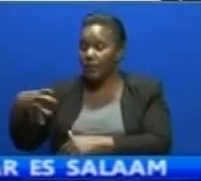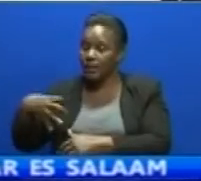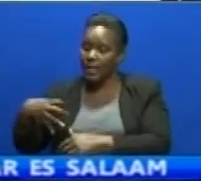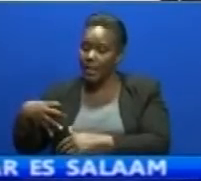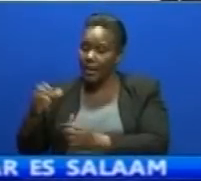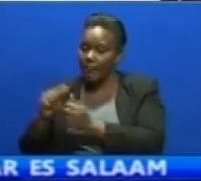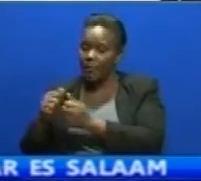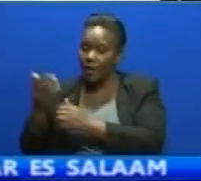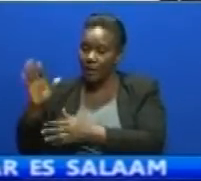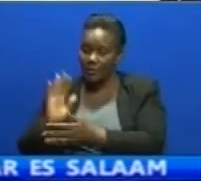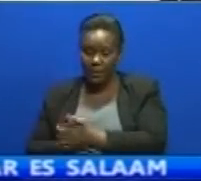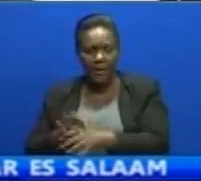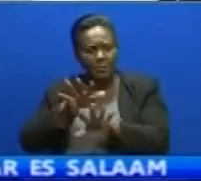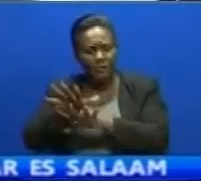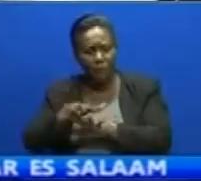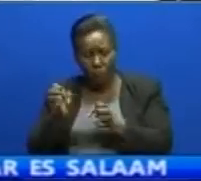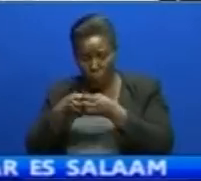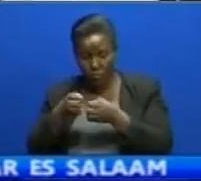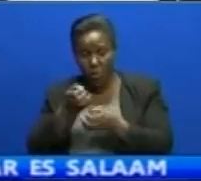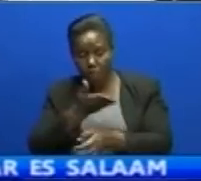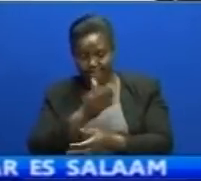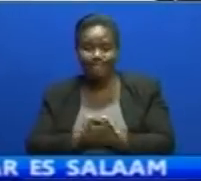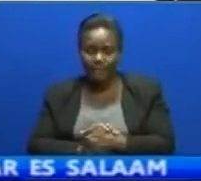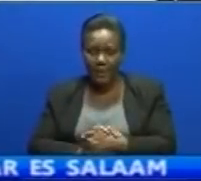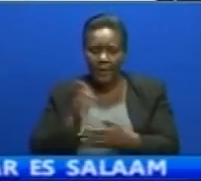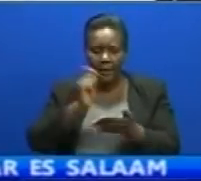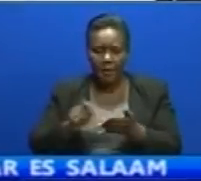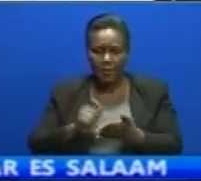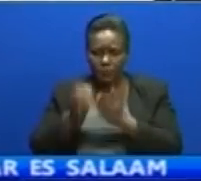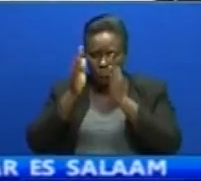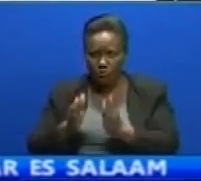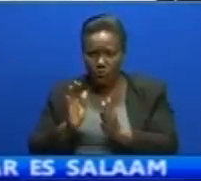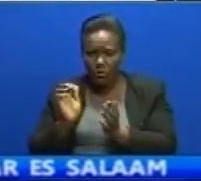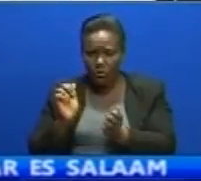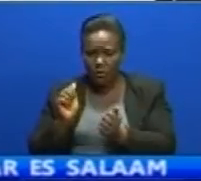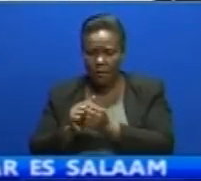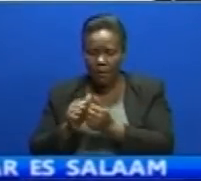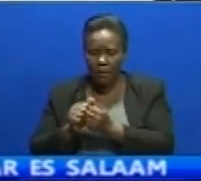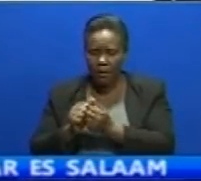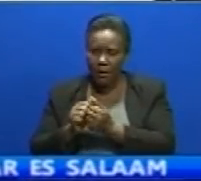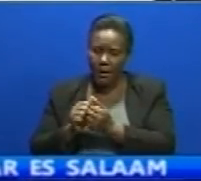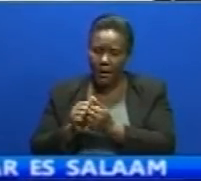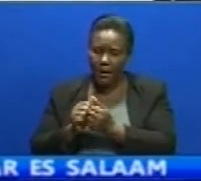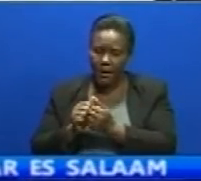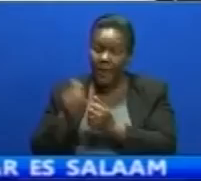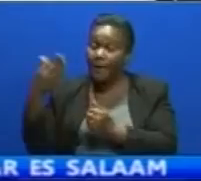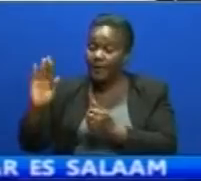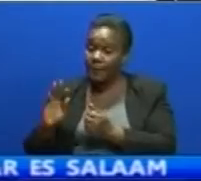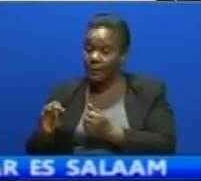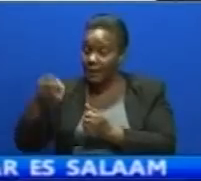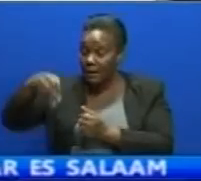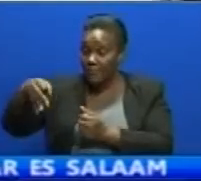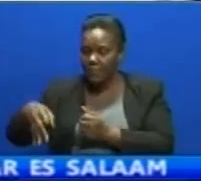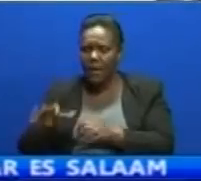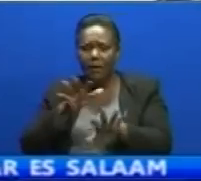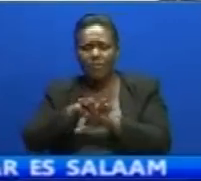Kayombo ameelezea juu ya mkutano huo, huku katibu mkuu wa Wizara ya Mambo ya Nje nchini Namibia Selma Ashfala amesema